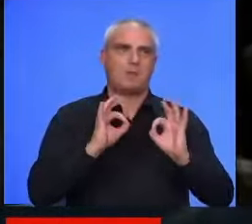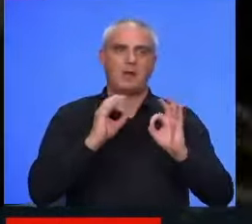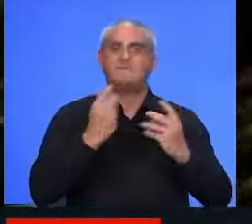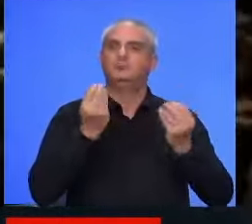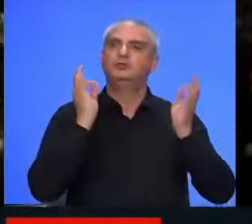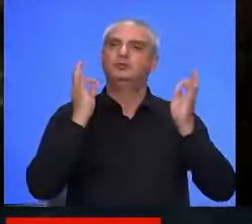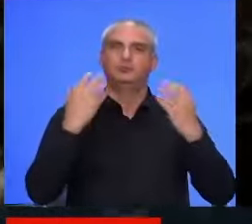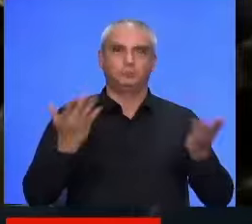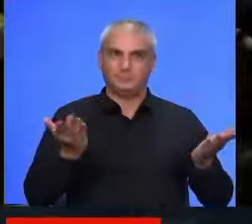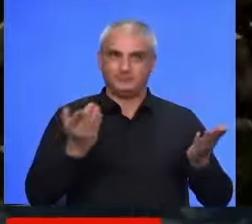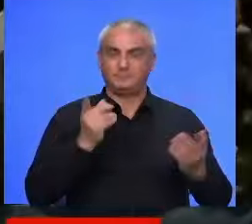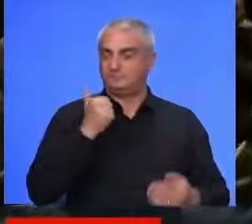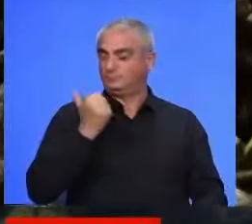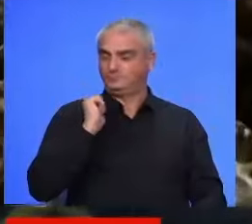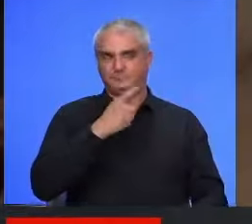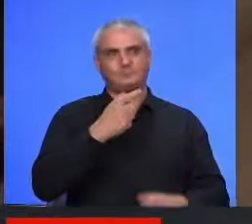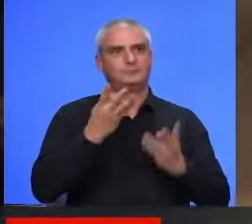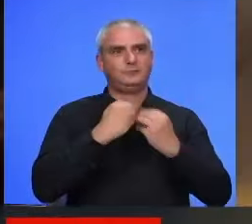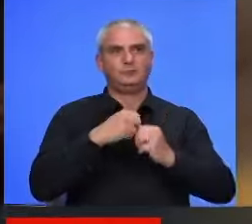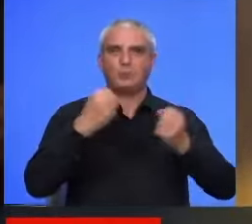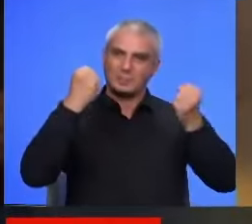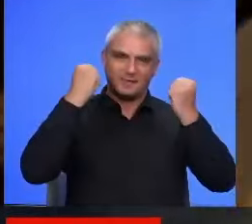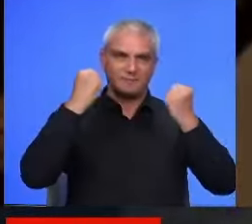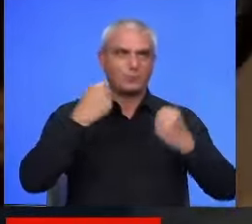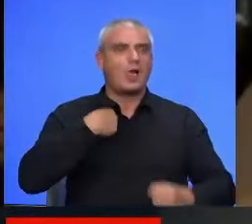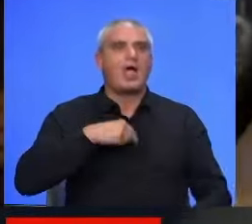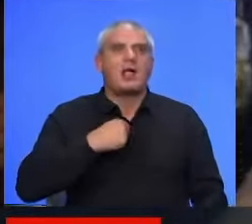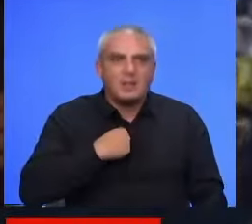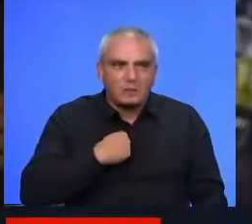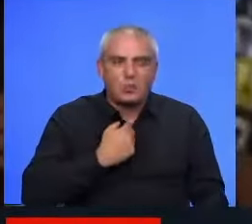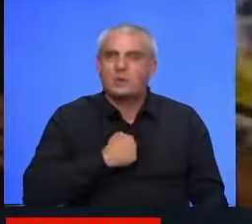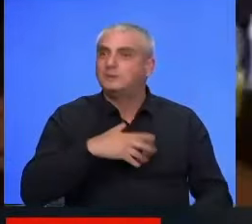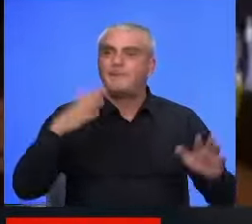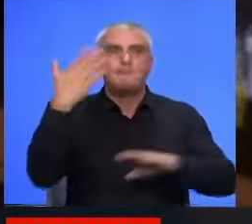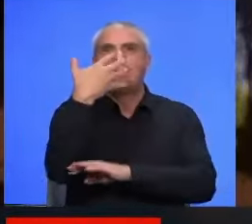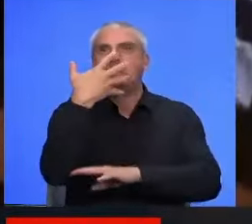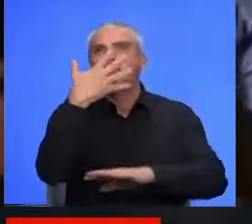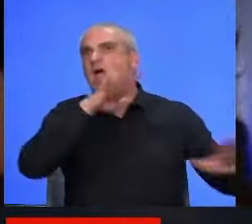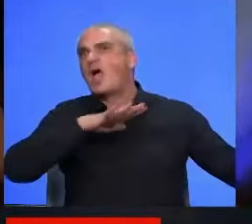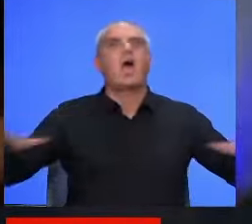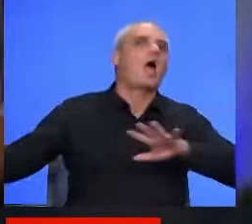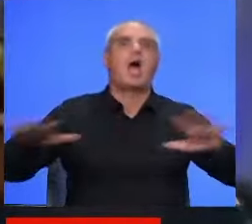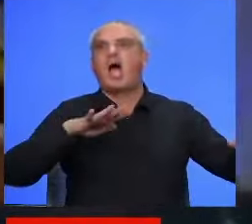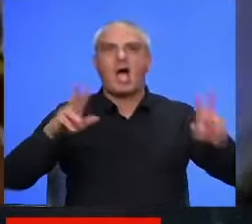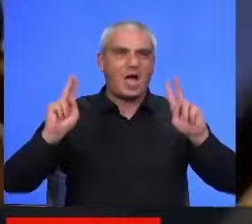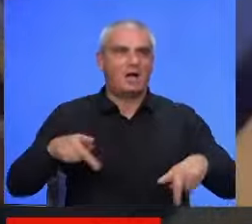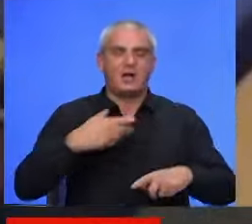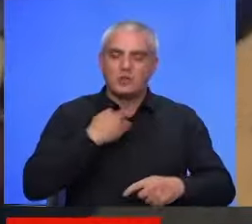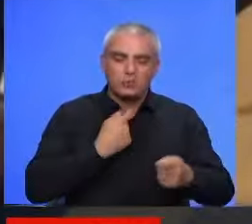רשמיים. גם אתמול הפגינו המשפחות. אנחנו נדאג להרעיד את המדינה!